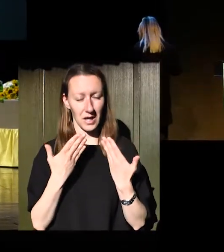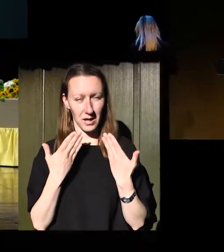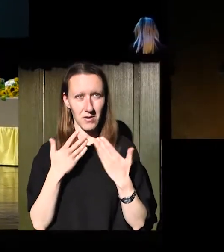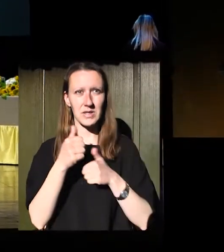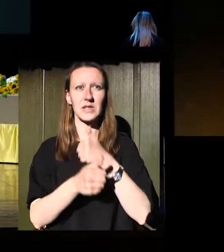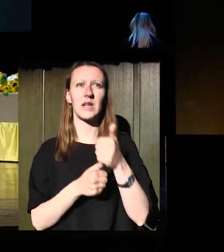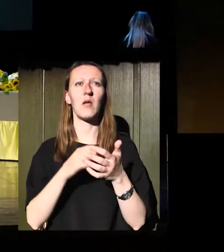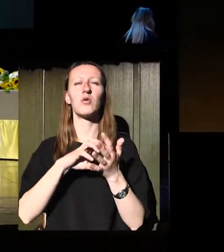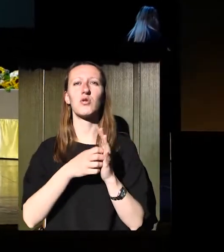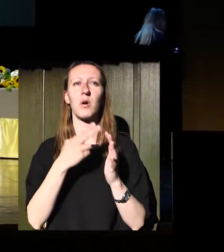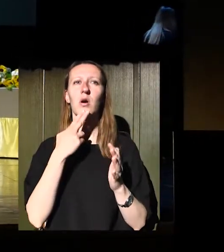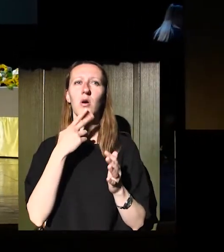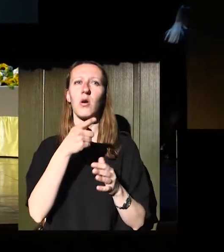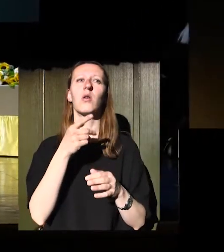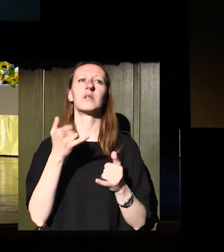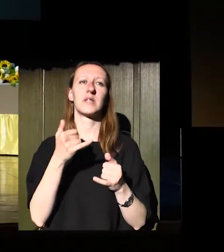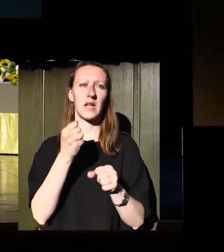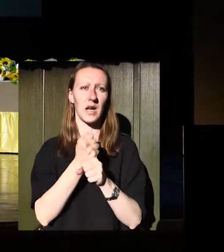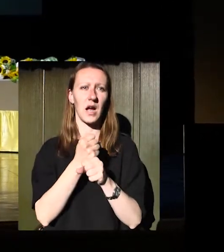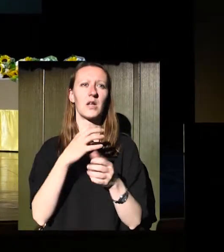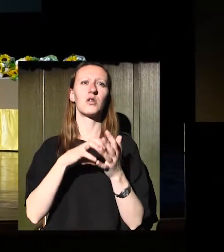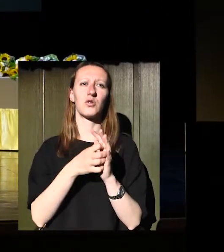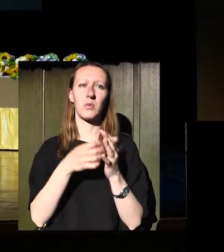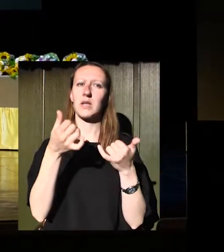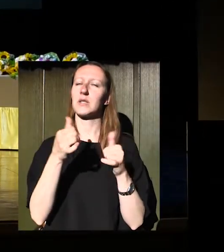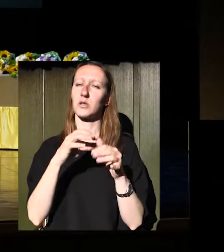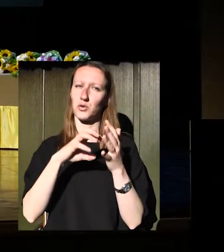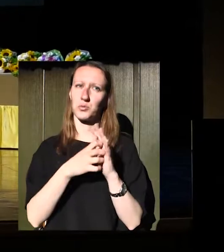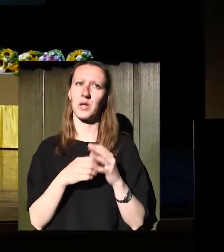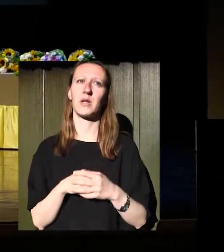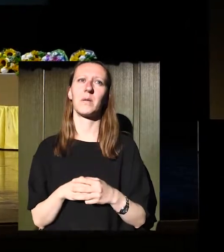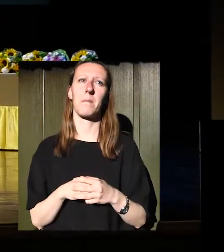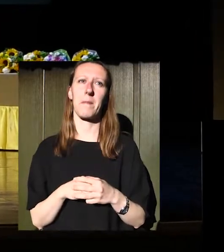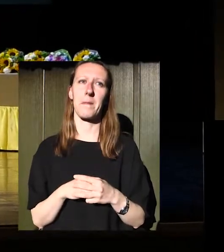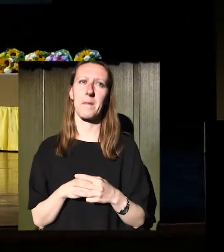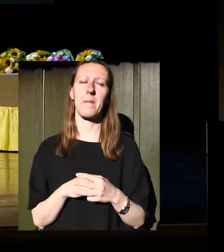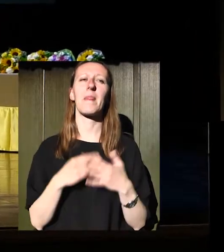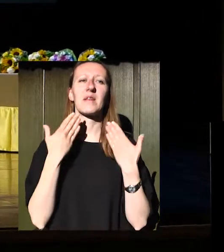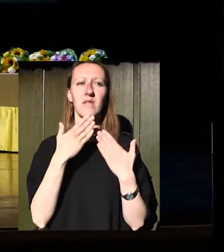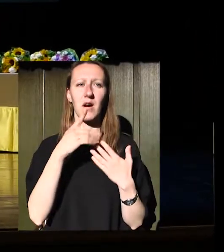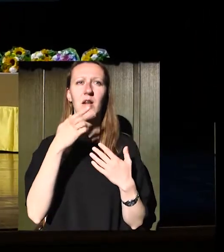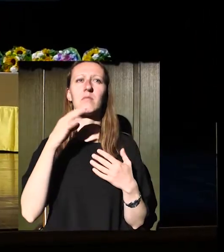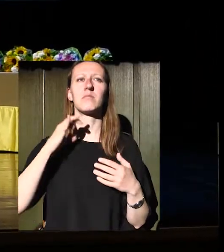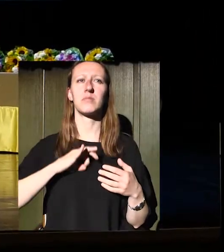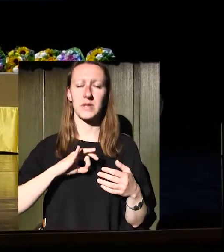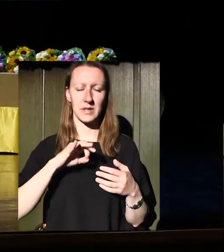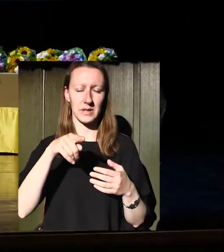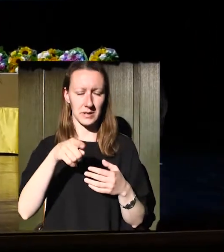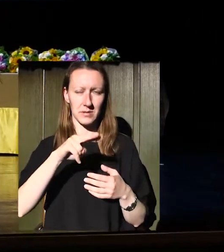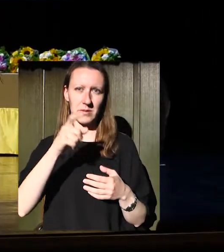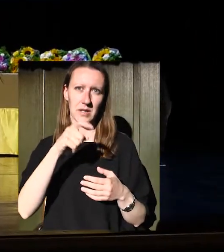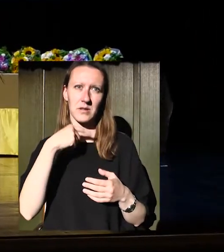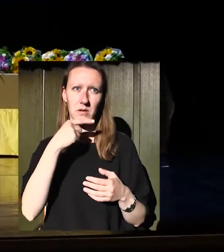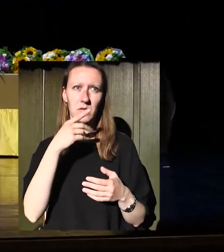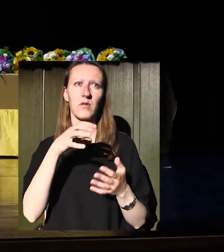Zahvaljujemo se zamjeniku župana koji obnaša dužnost župana Istarske županije. Ringraziamo ancora una volta il vicepresidente della